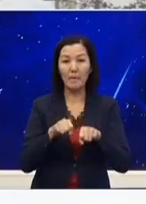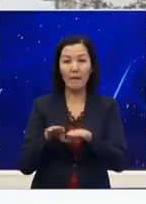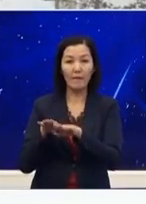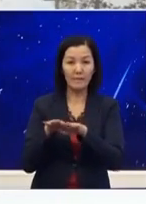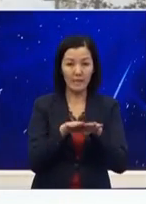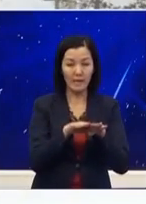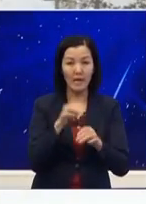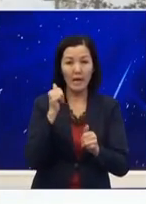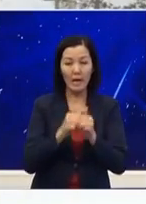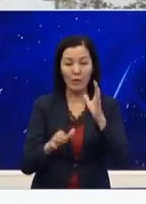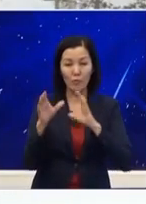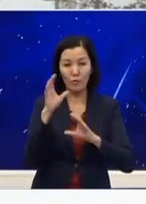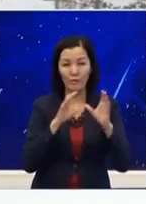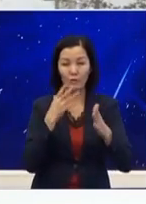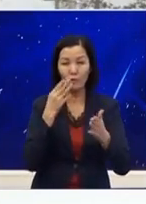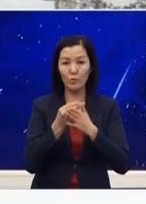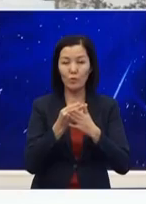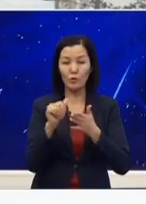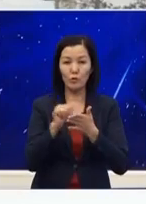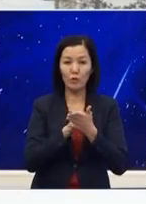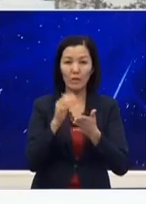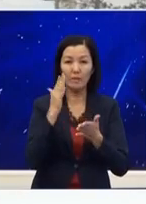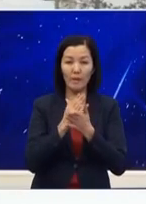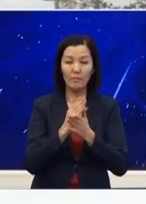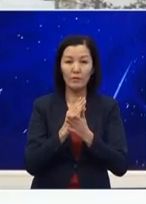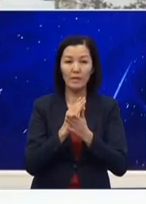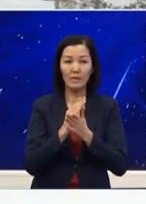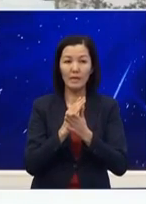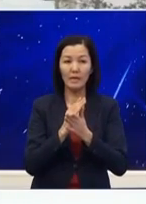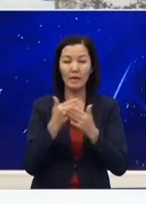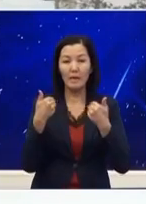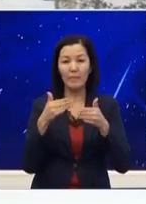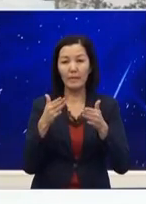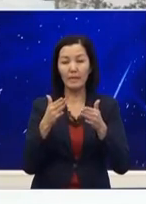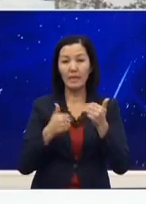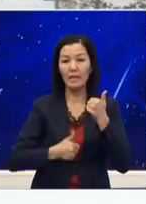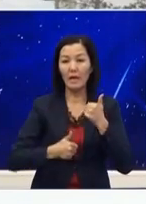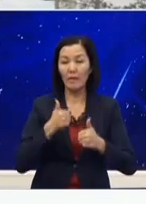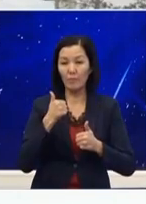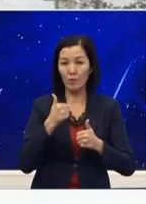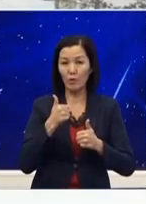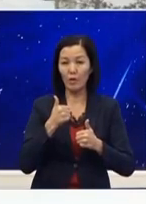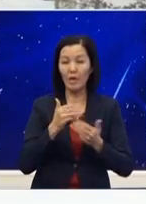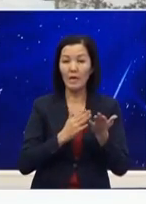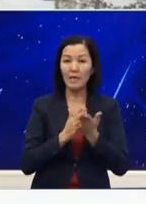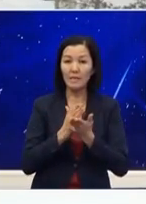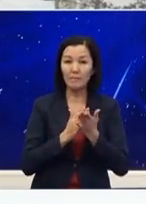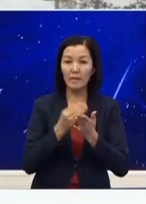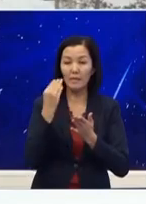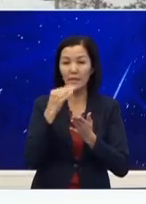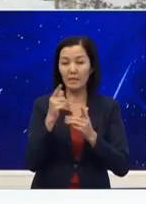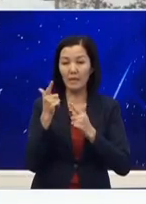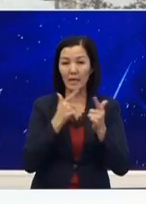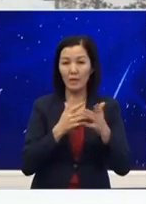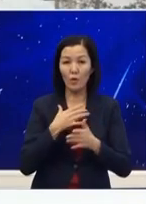Енді әр университеттің өз дипломы болатын болса, талапкер бітірген жоғарғы оқу орнының абыройы, ондағы кадрды дайындау сапасы маңызды